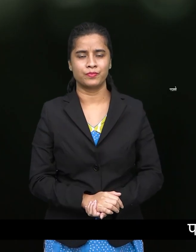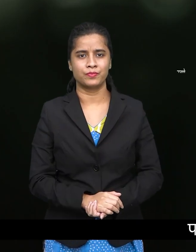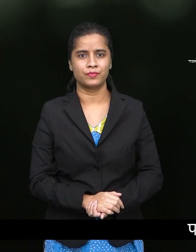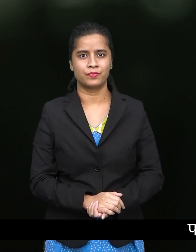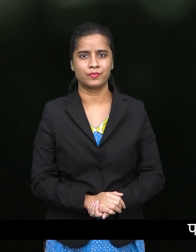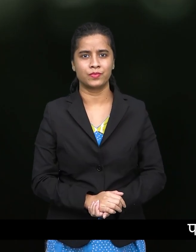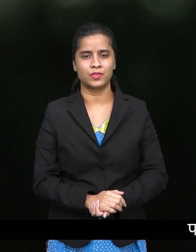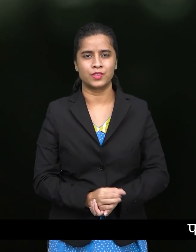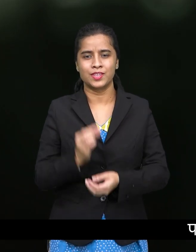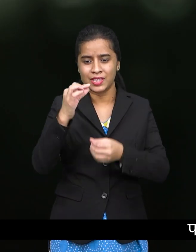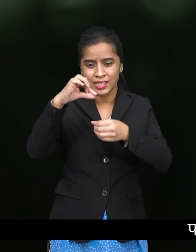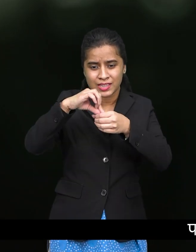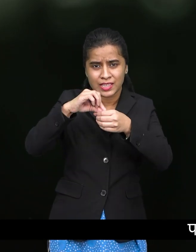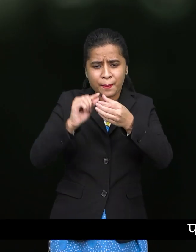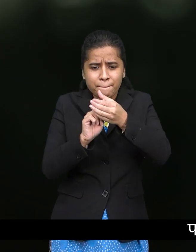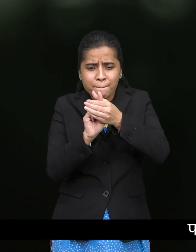पाण्याद्वारे पसरणे,